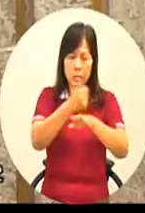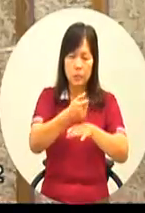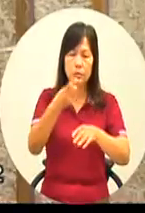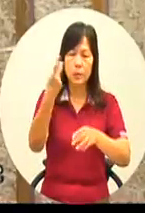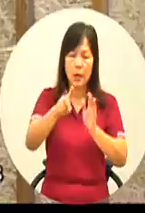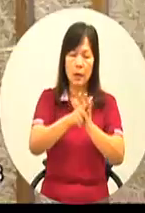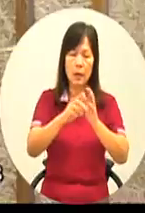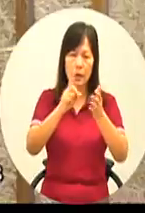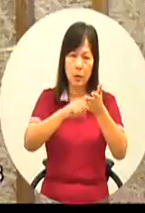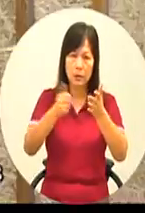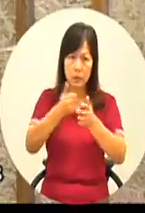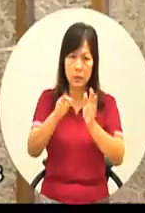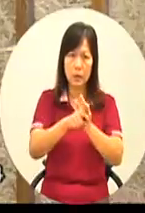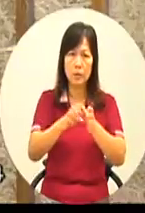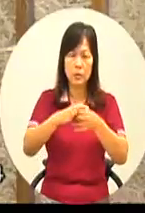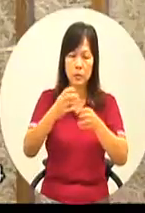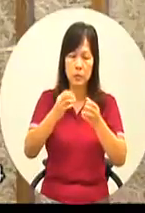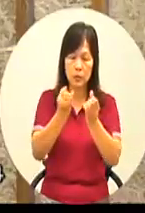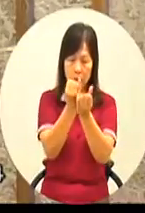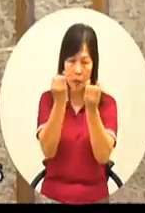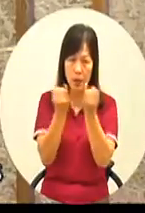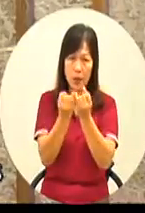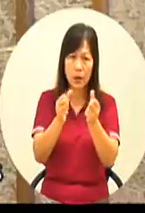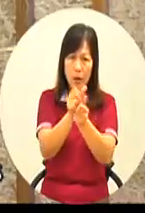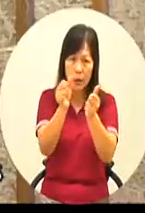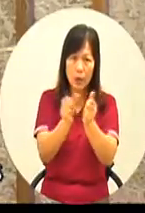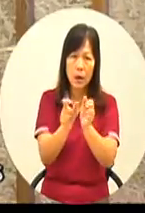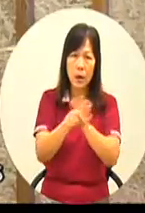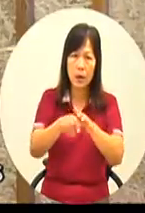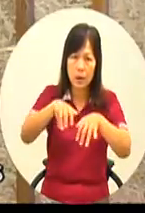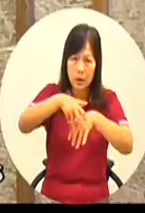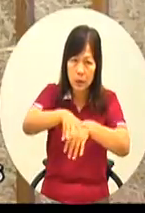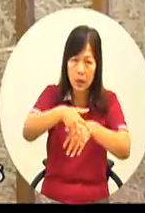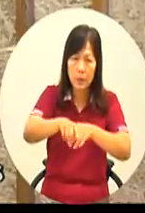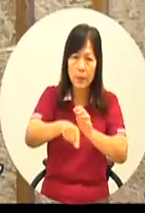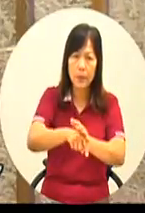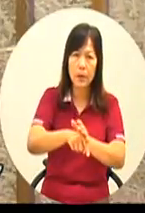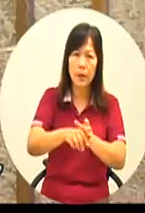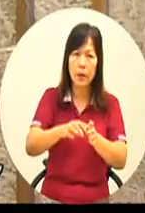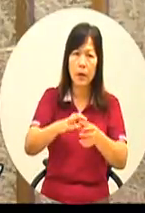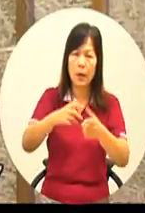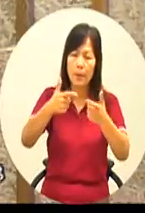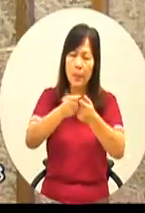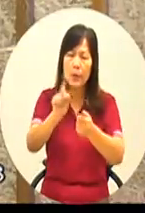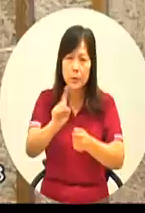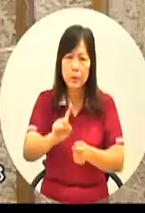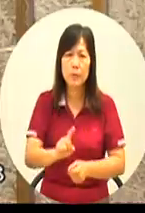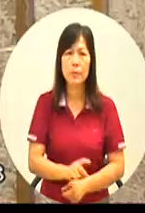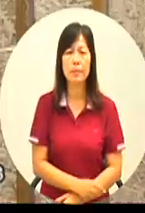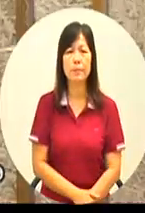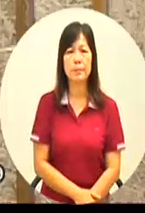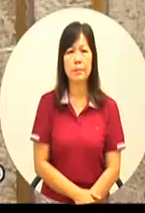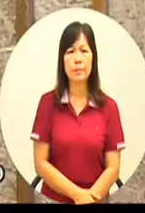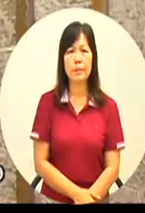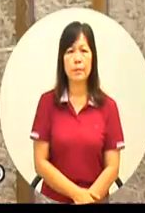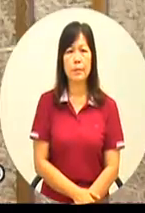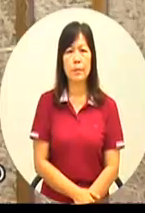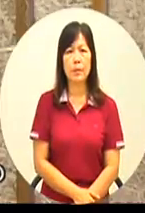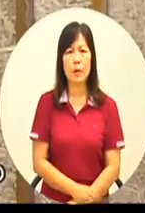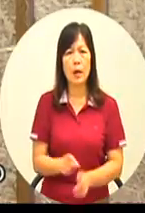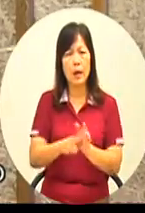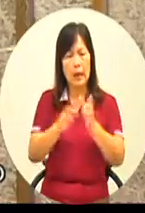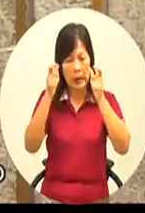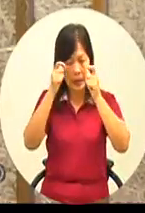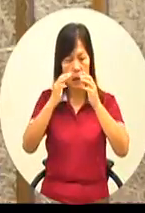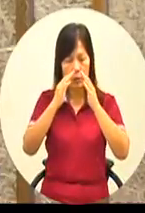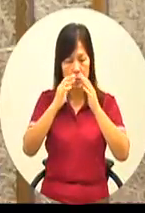于这个同志大游行，高雄市政府可以配合的行为的一些主张做法上面哈，是这样。高雄一